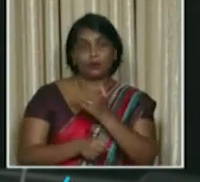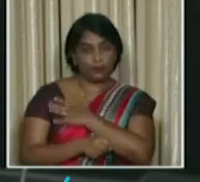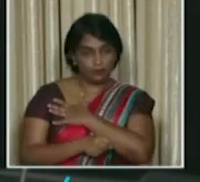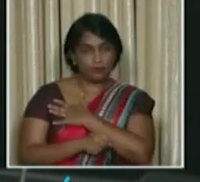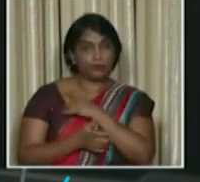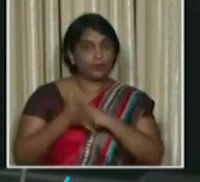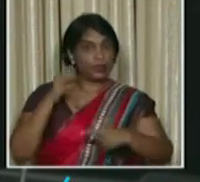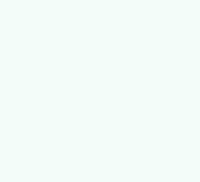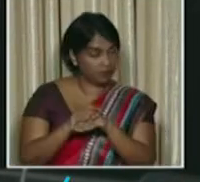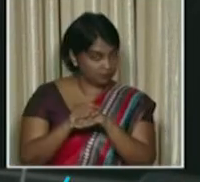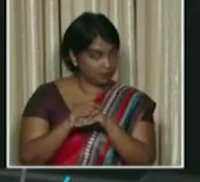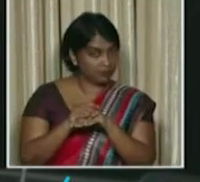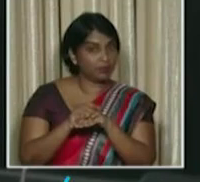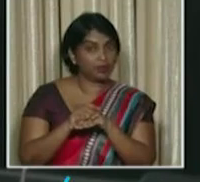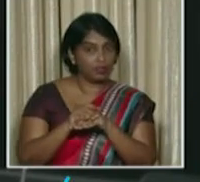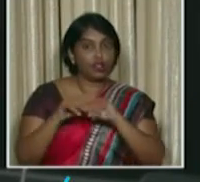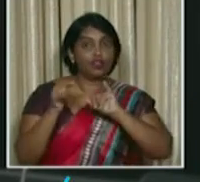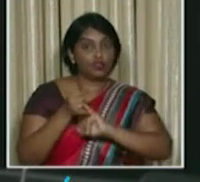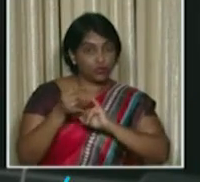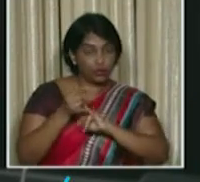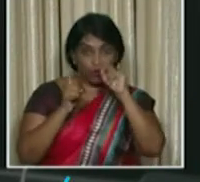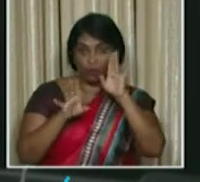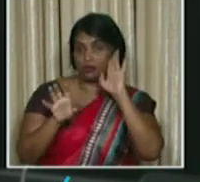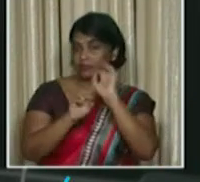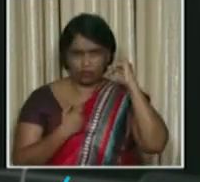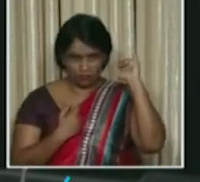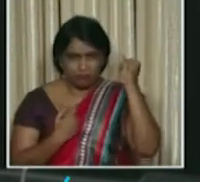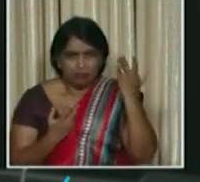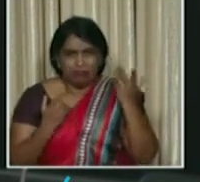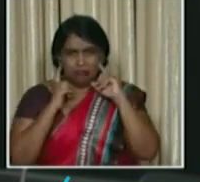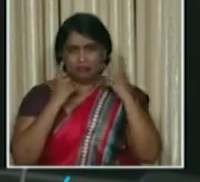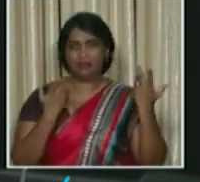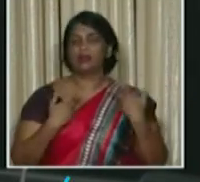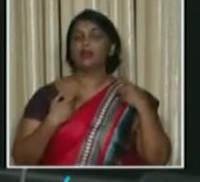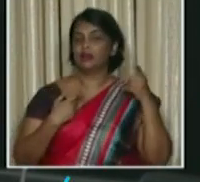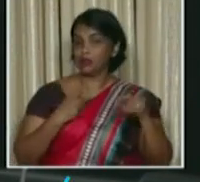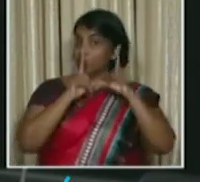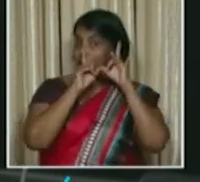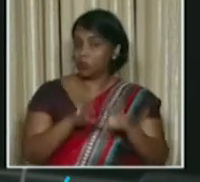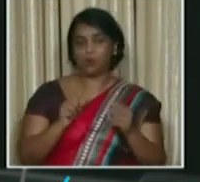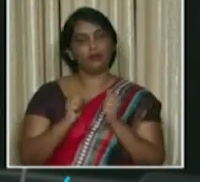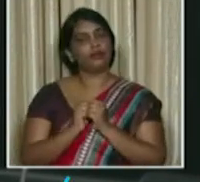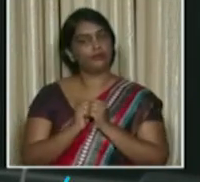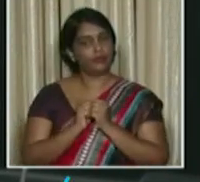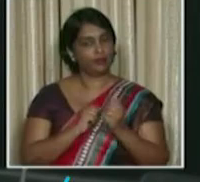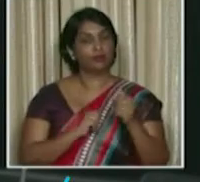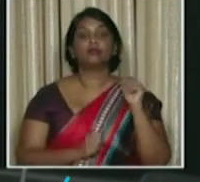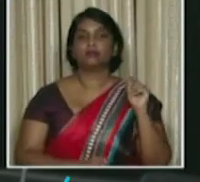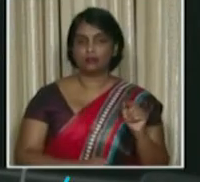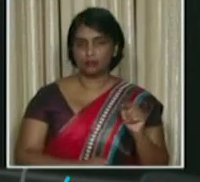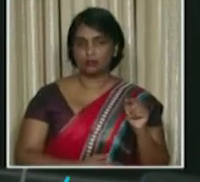මහත්තයා ඡන්දයට පත් කරන්න සුරේෂ් සලේ මේ විදියට ප්‍රකාශයක් කරා කියලා කෙනෙක් මත කටයුතු කරනවා නම්